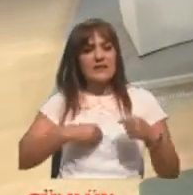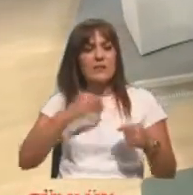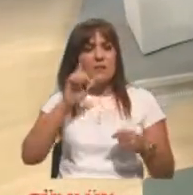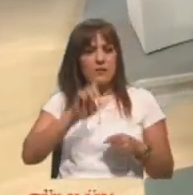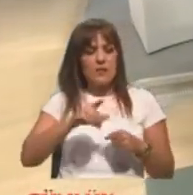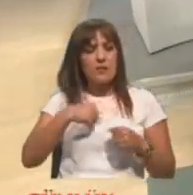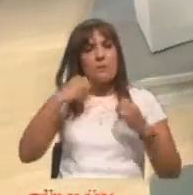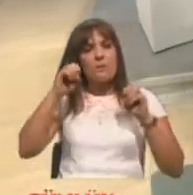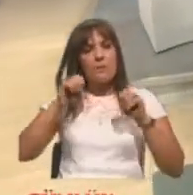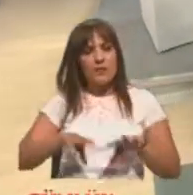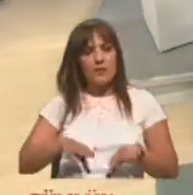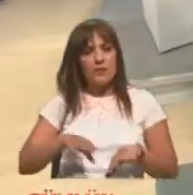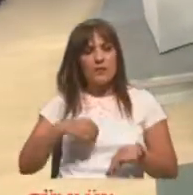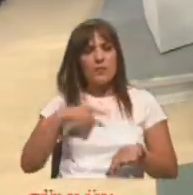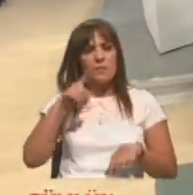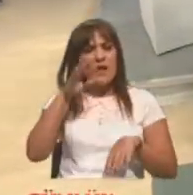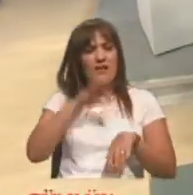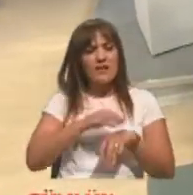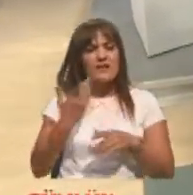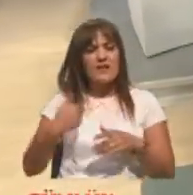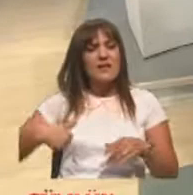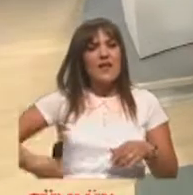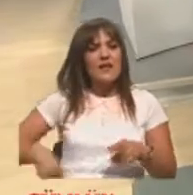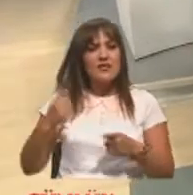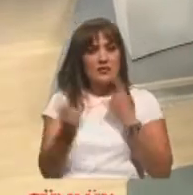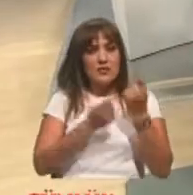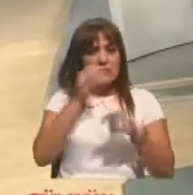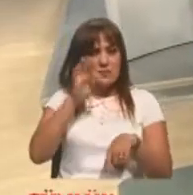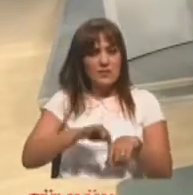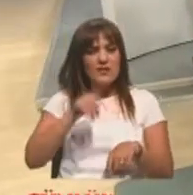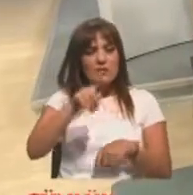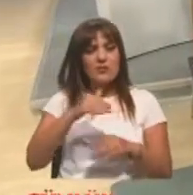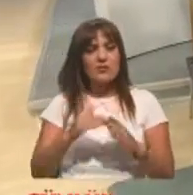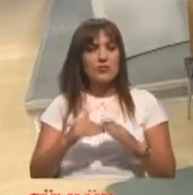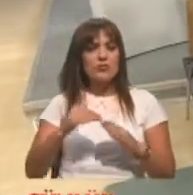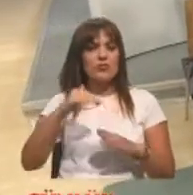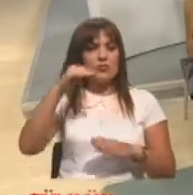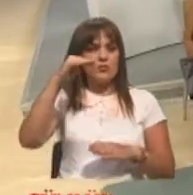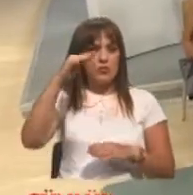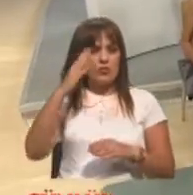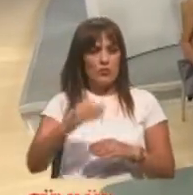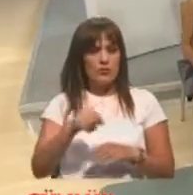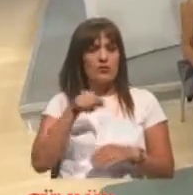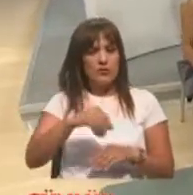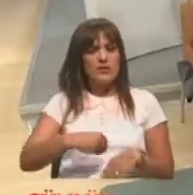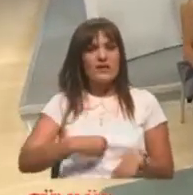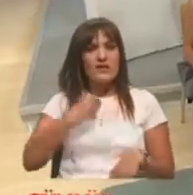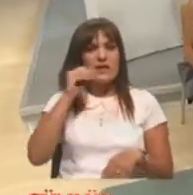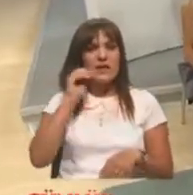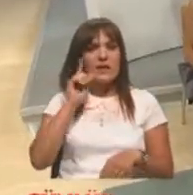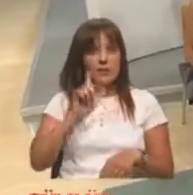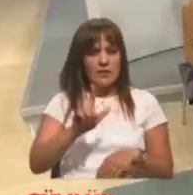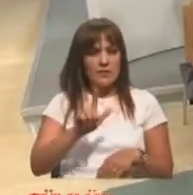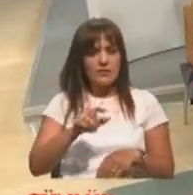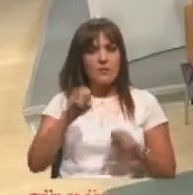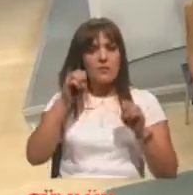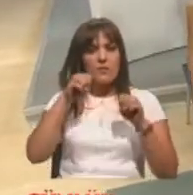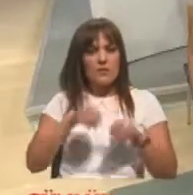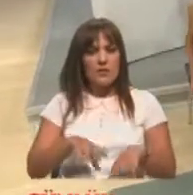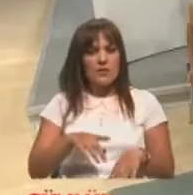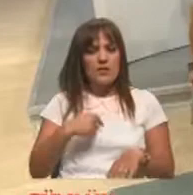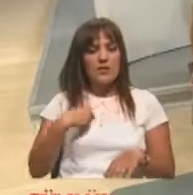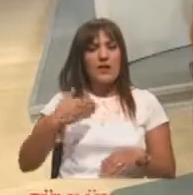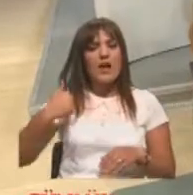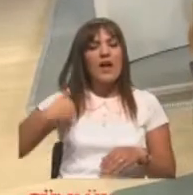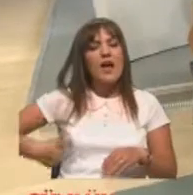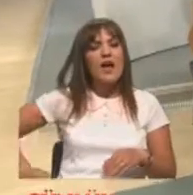ve bırakıyorum. Bir anda zaten kalçalar aktif hale gelince seni yükseltiyor. Bunu hissetmelisin ve bırakıyorum.